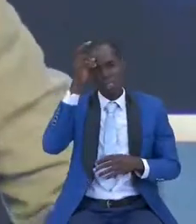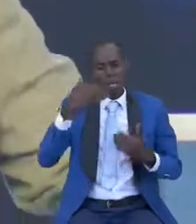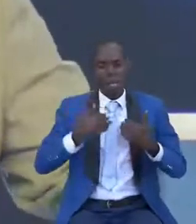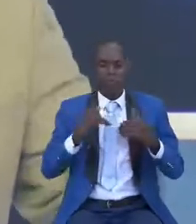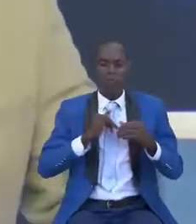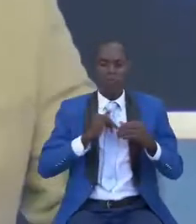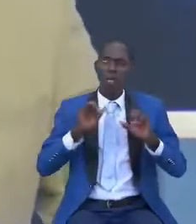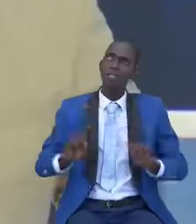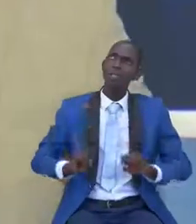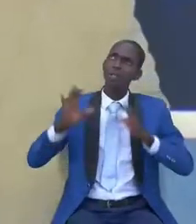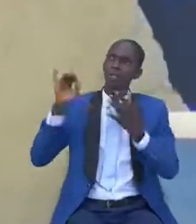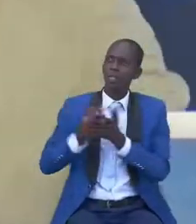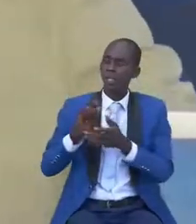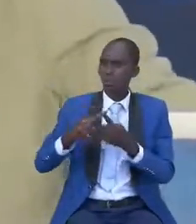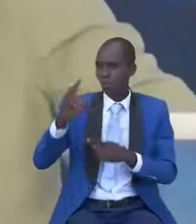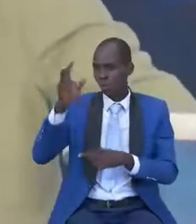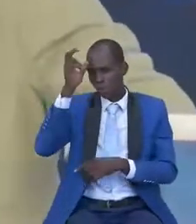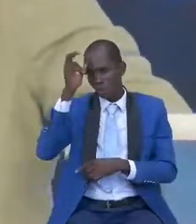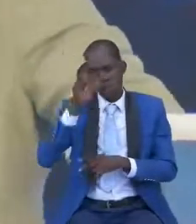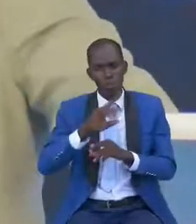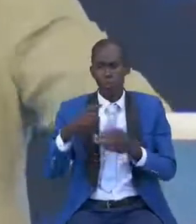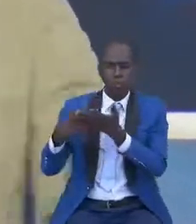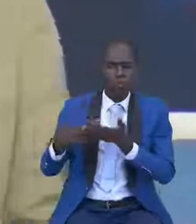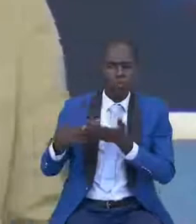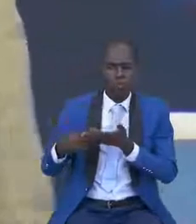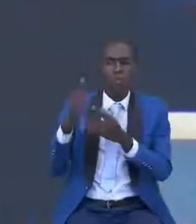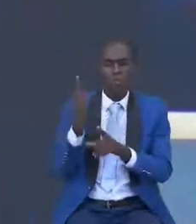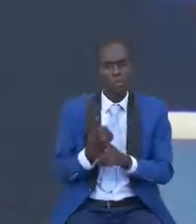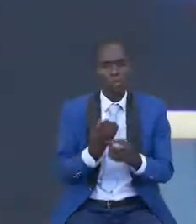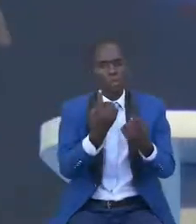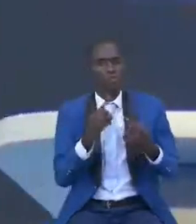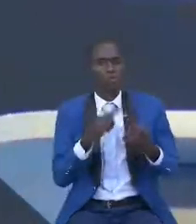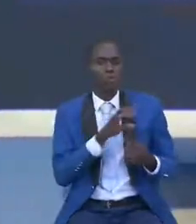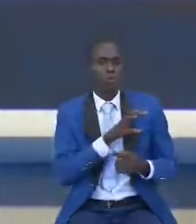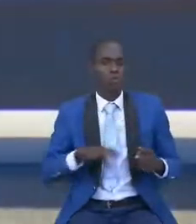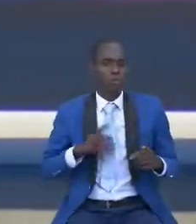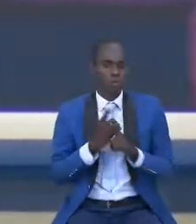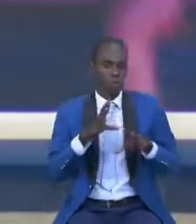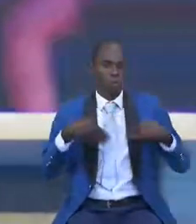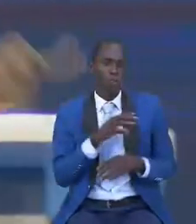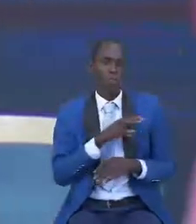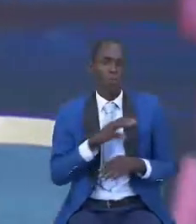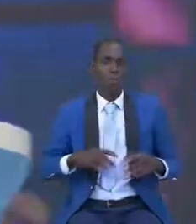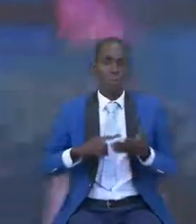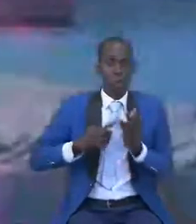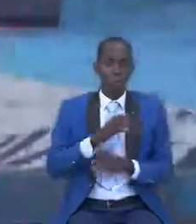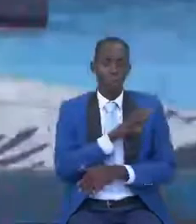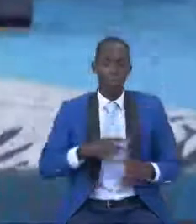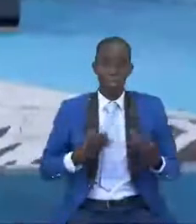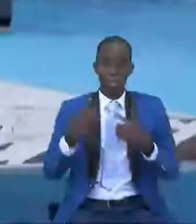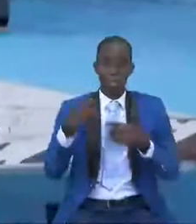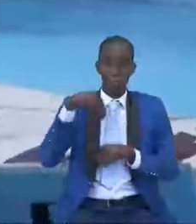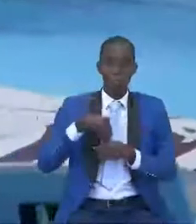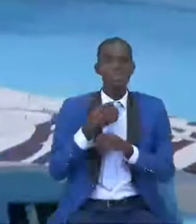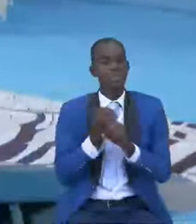ma capacité à résister au diable? Et j'ai tout soumis cela au diable? Pas d'argument. Viens à Christ. Quand